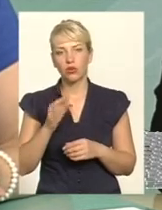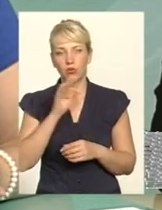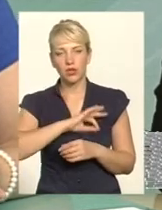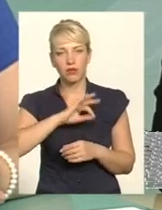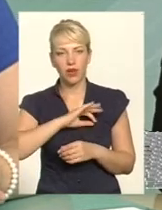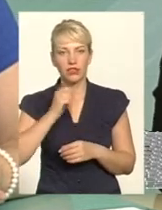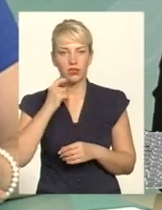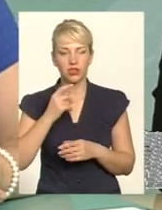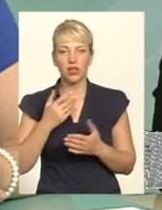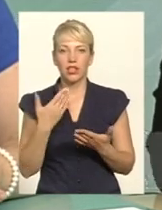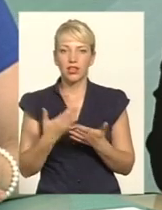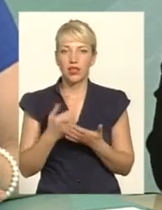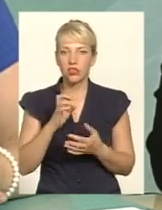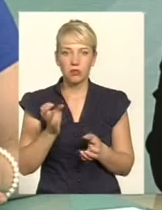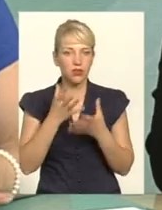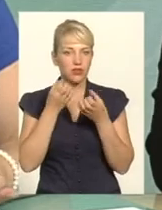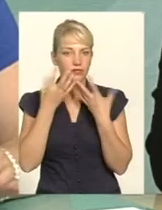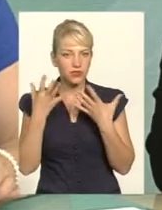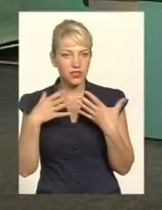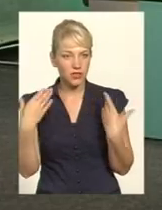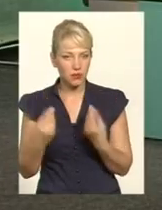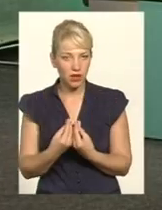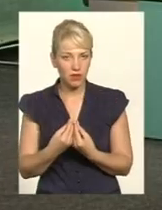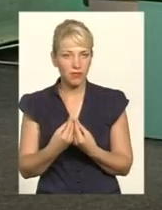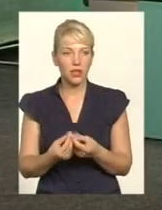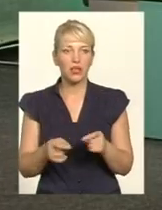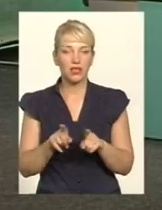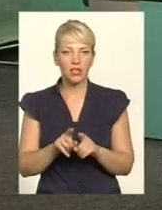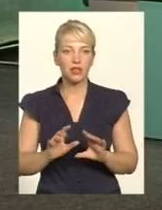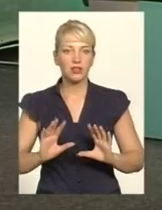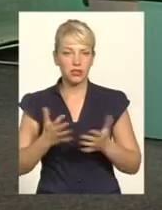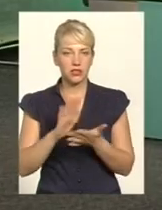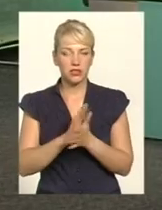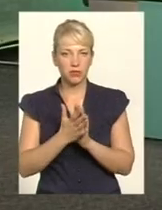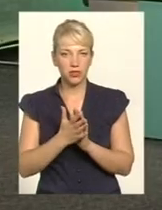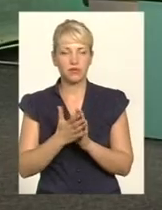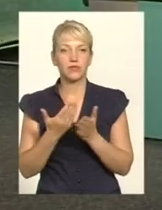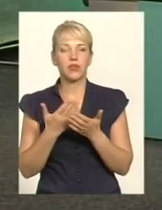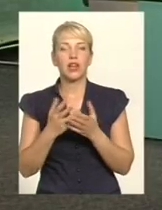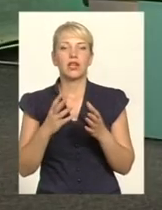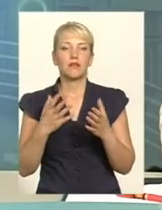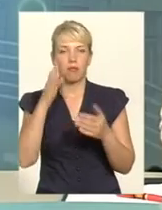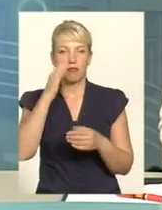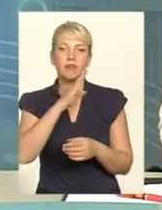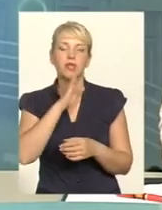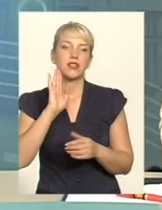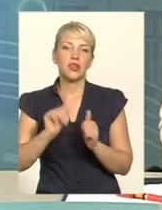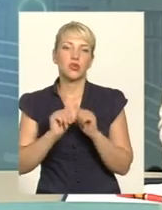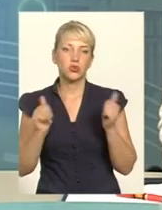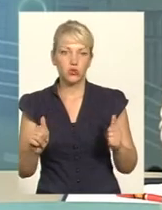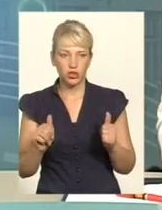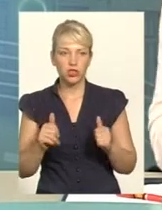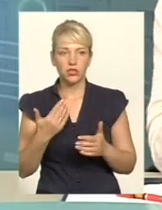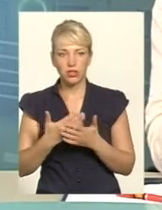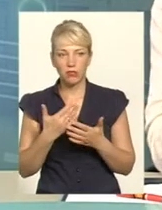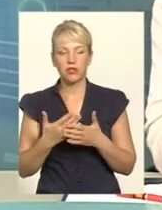Тобто, начебто благополучно родина. Да, да. Склалася так ситуація, батьки розійшлися. Навіть розійшлись, скажем,